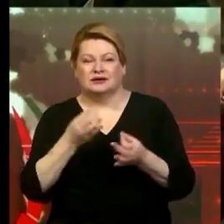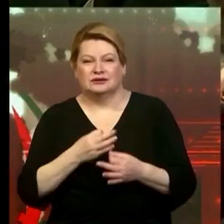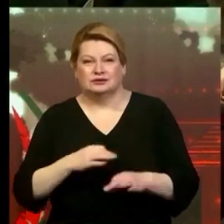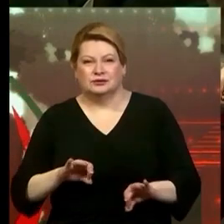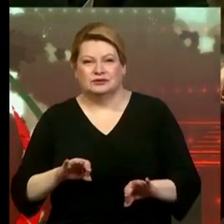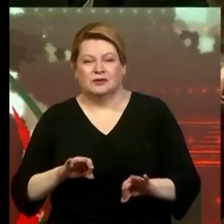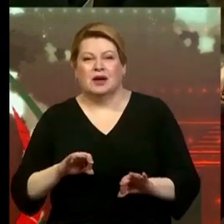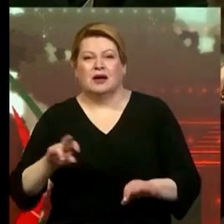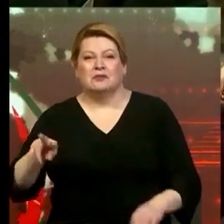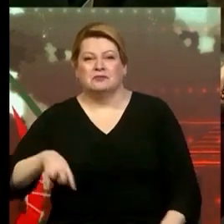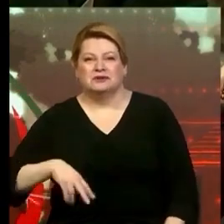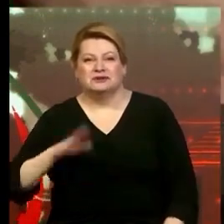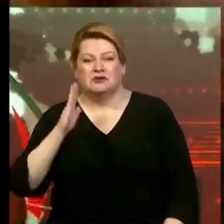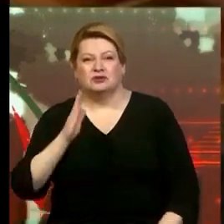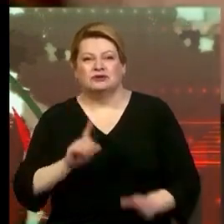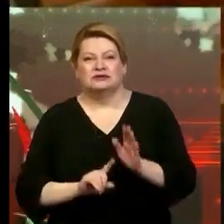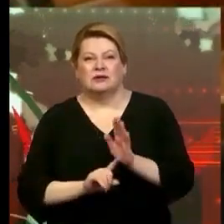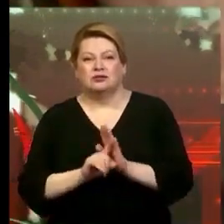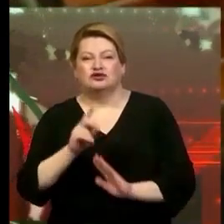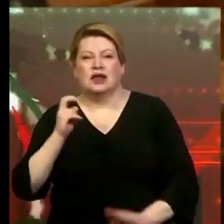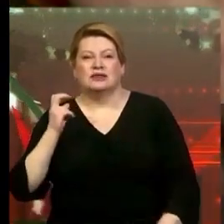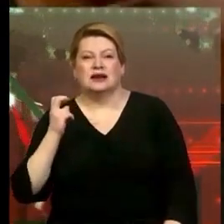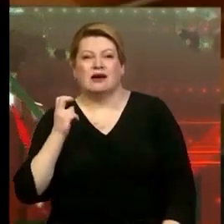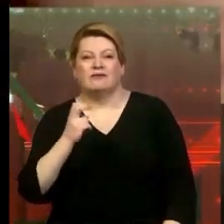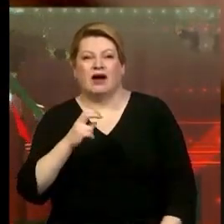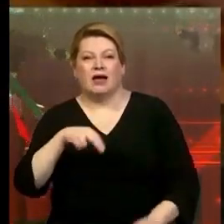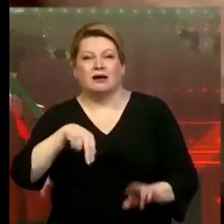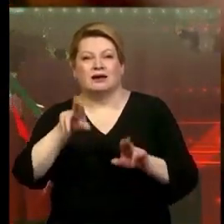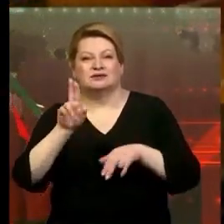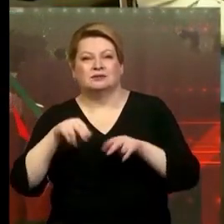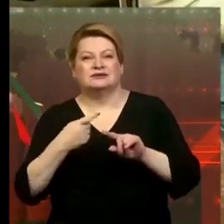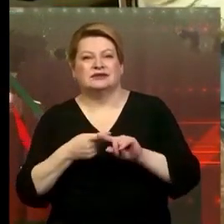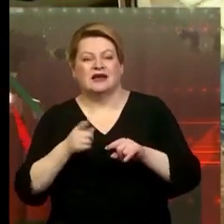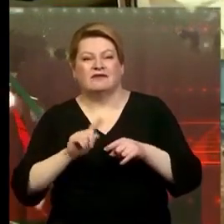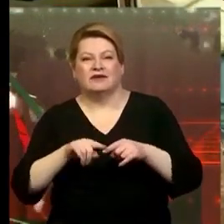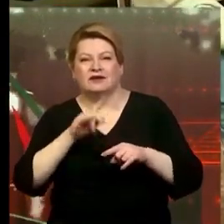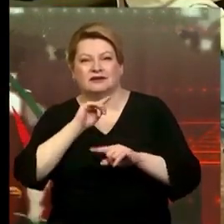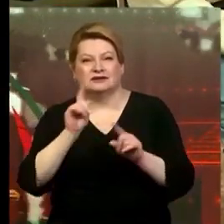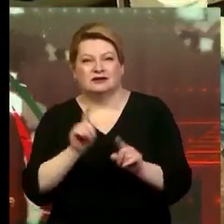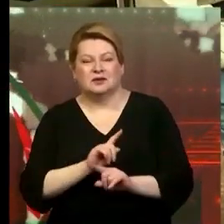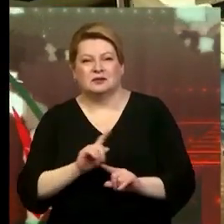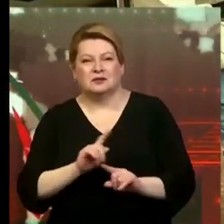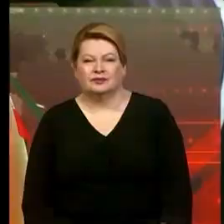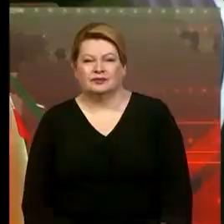трак-арт. В Минске будет запущен трамвай, расписанный в этой самобытной восточной технике.